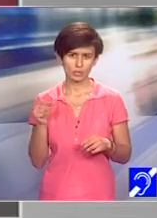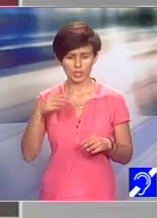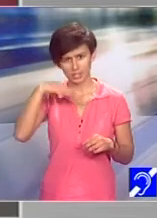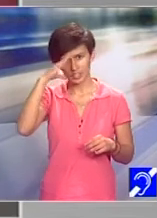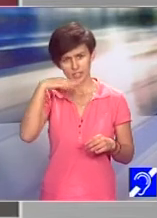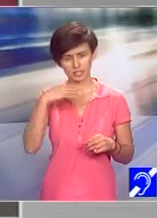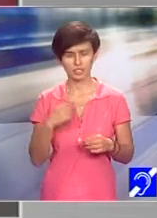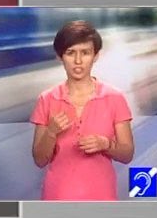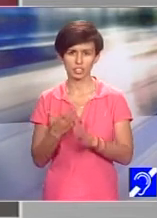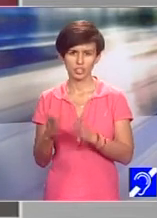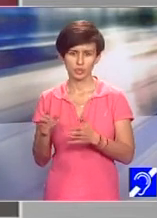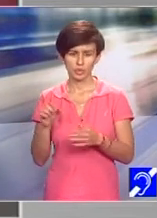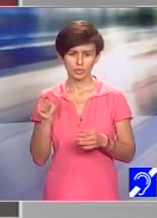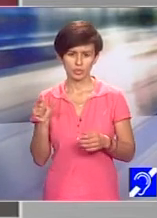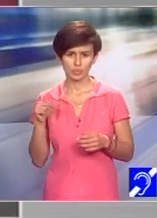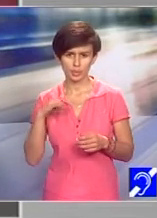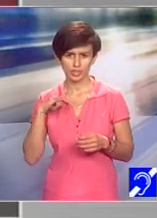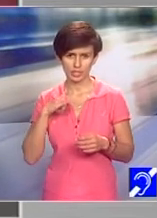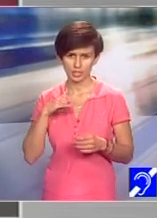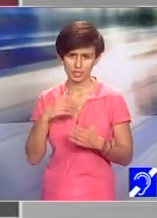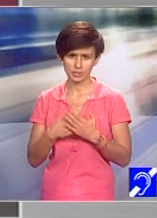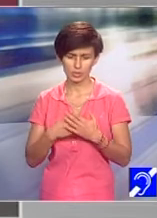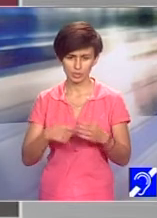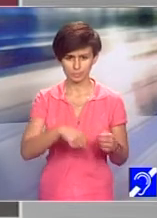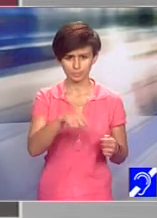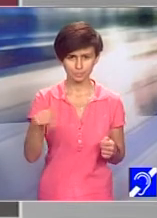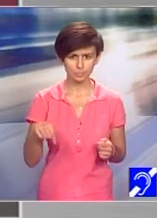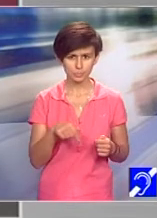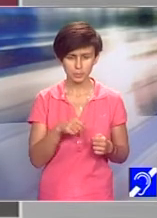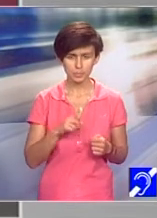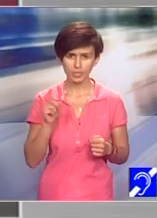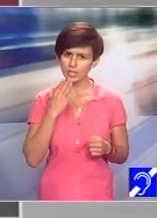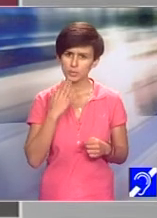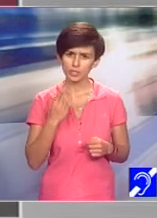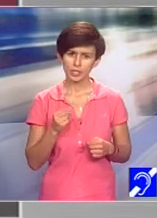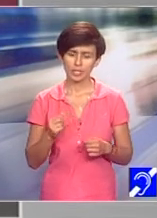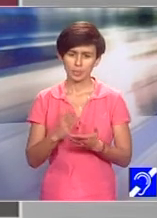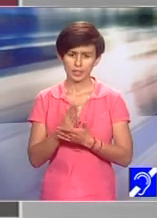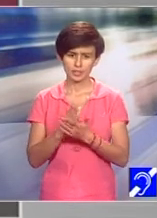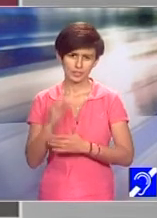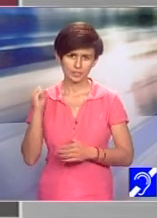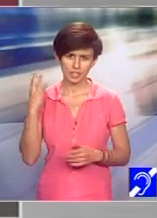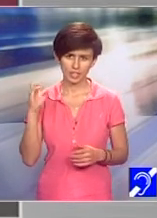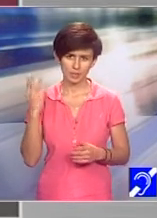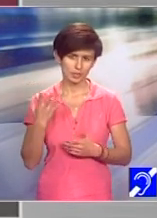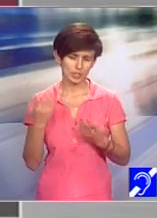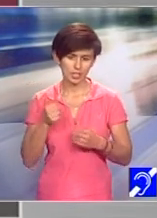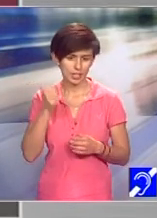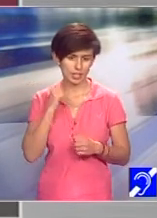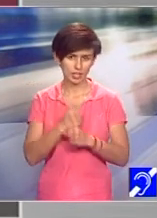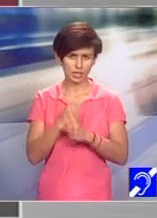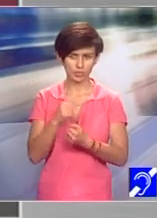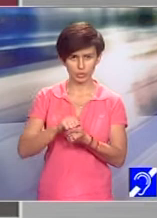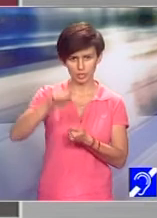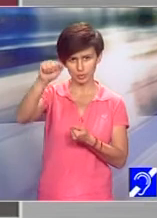un subiect de interes pentru noi toți. Mai exact, vom vorbi despre nemulțumirile angajaților serviciului de ambulanță, care ieri au trecut la protest.